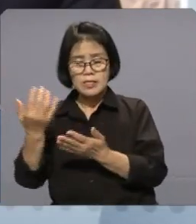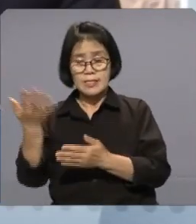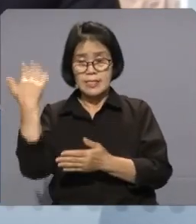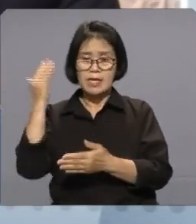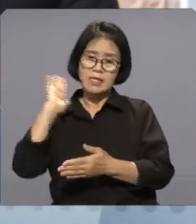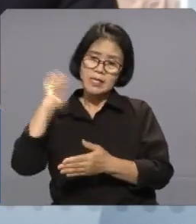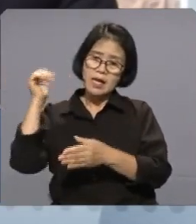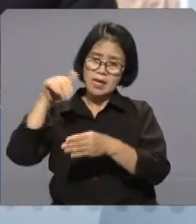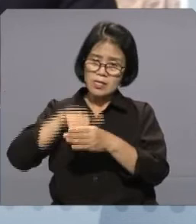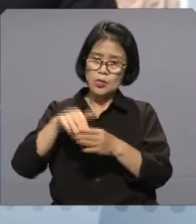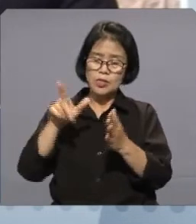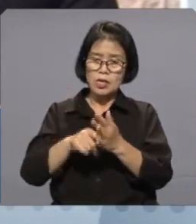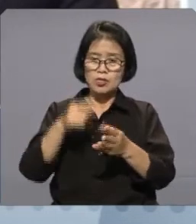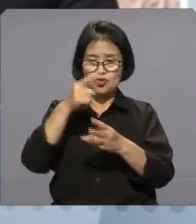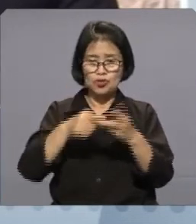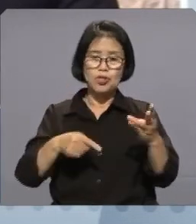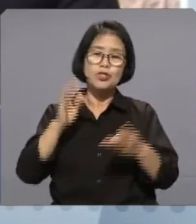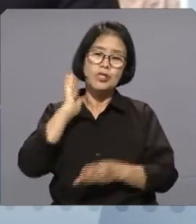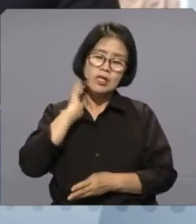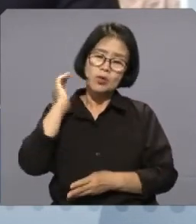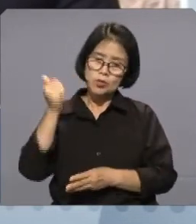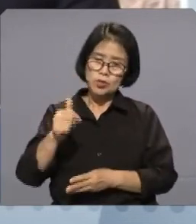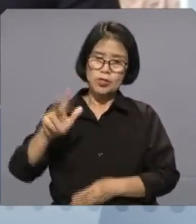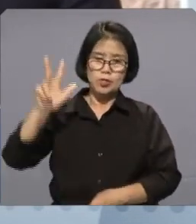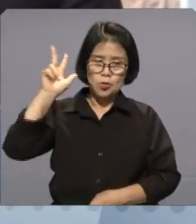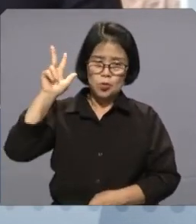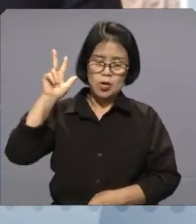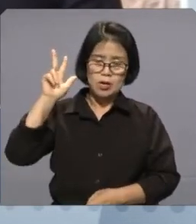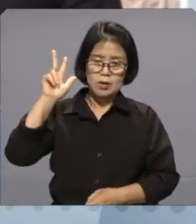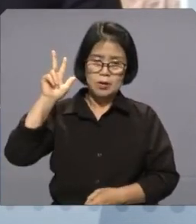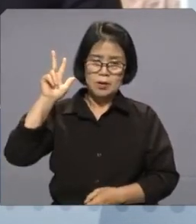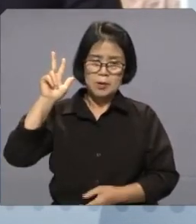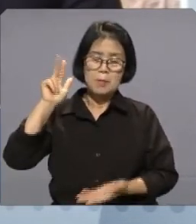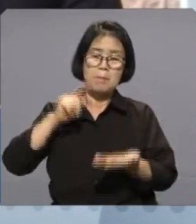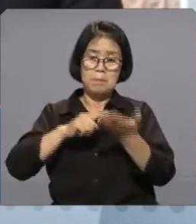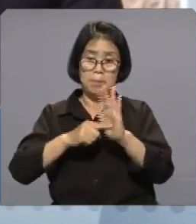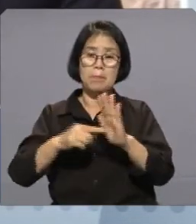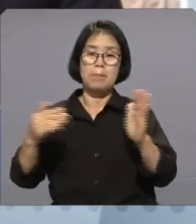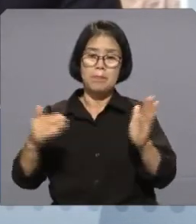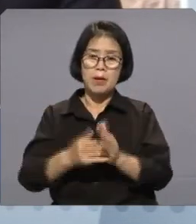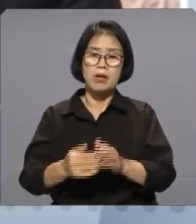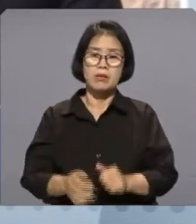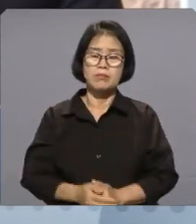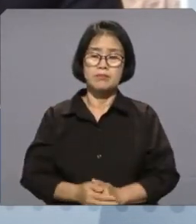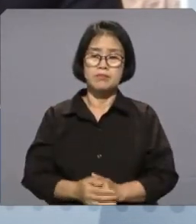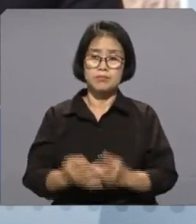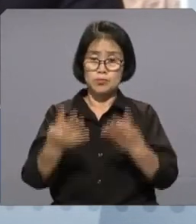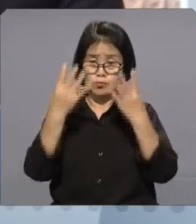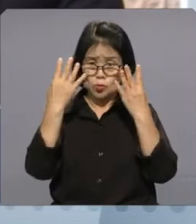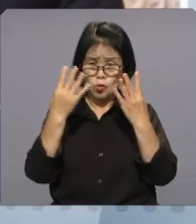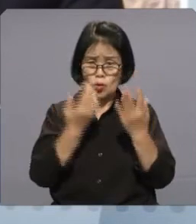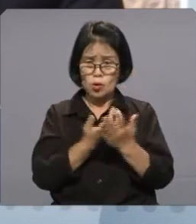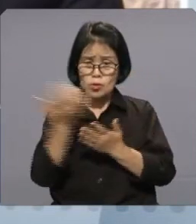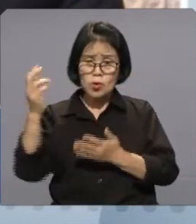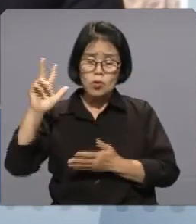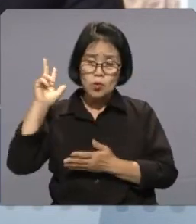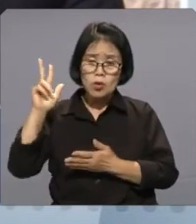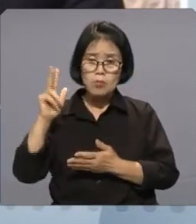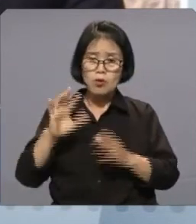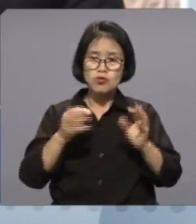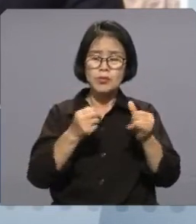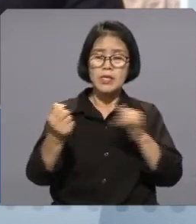때 윤석열 대통령께서도 공약으로 내걸었던 사안입니다. 교도소의 공약은